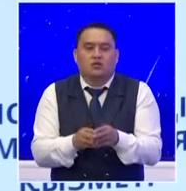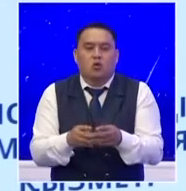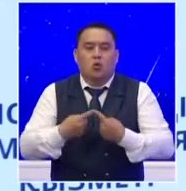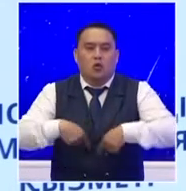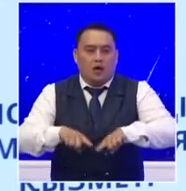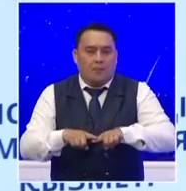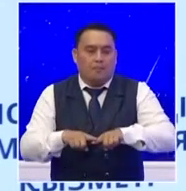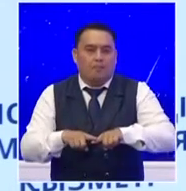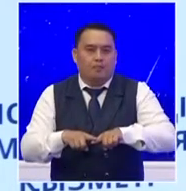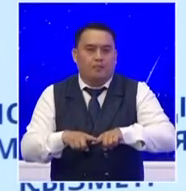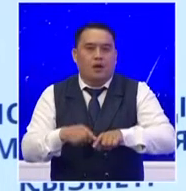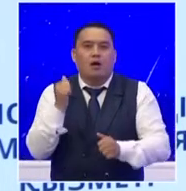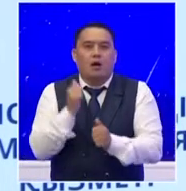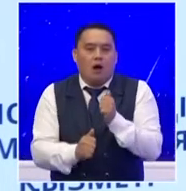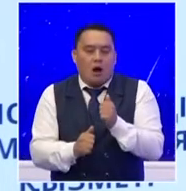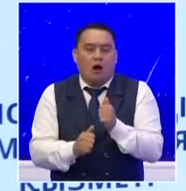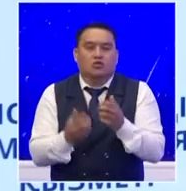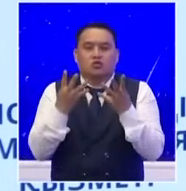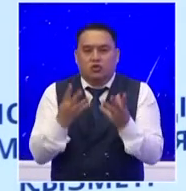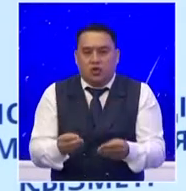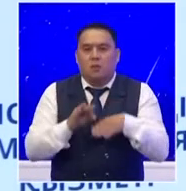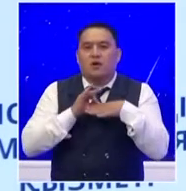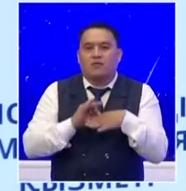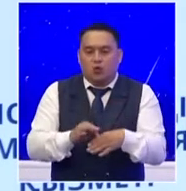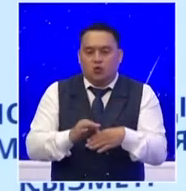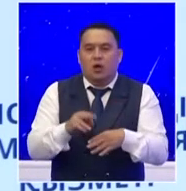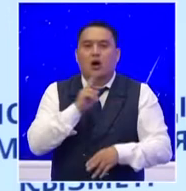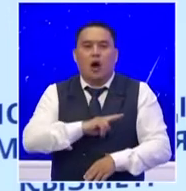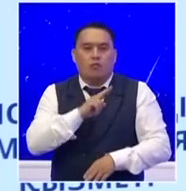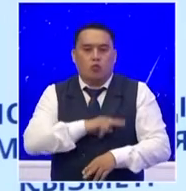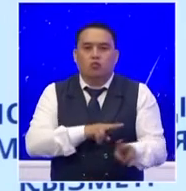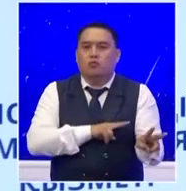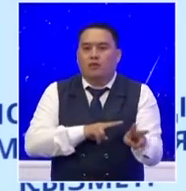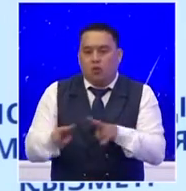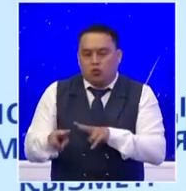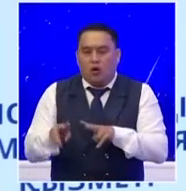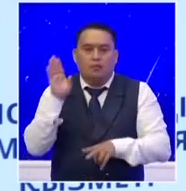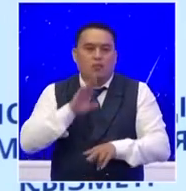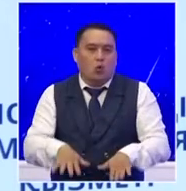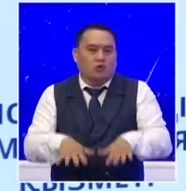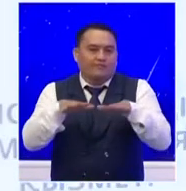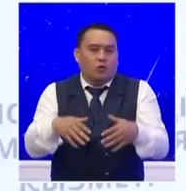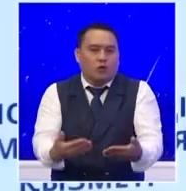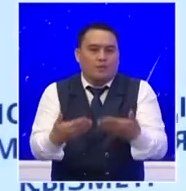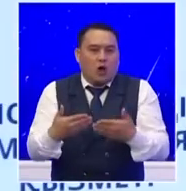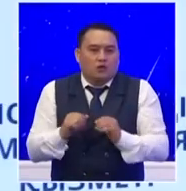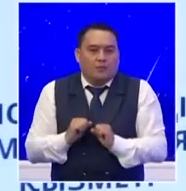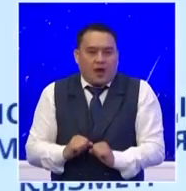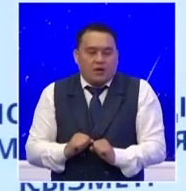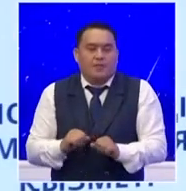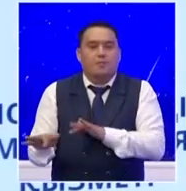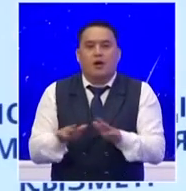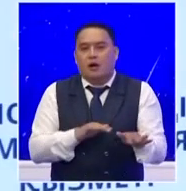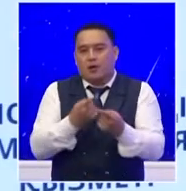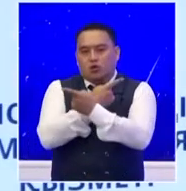органом ежедневно проводятся работы по мониторингу противопаводковых мероприятий, предоставлением